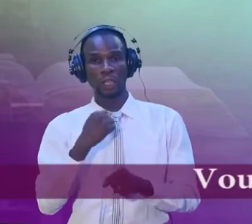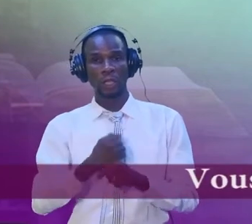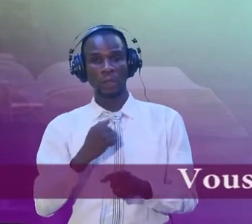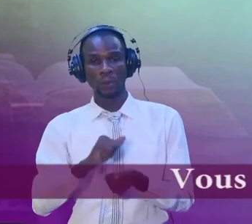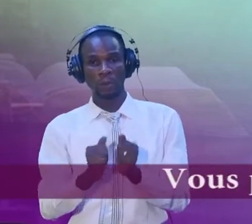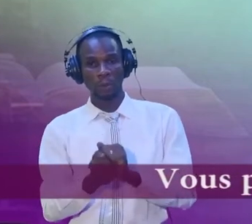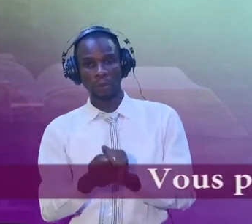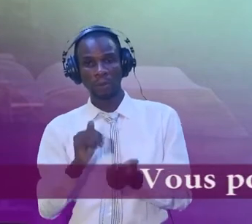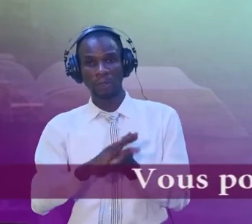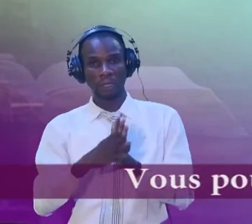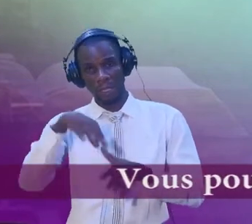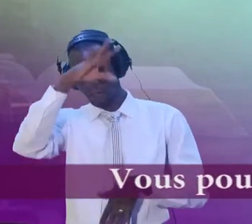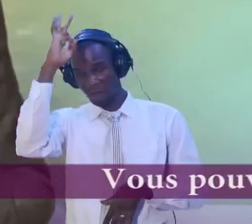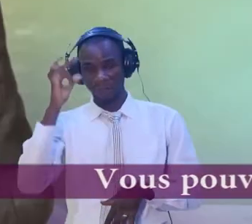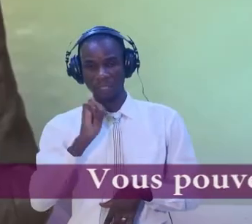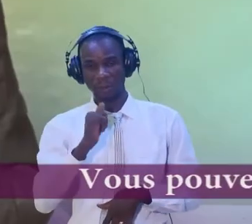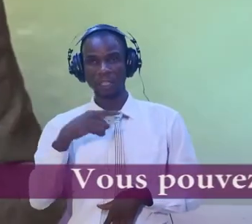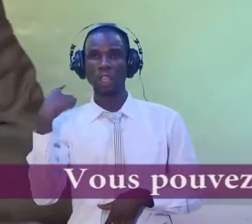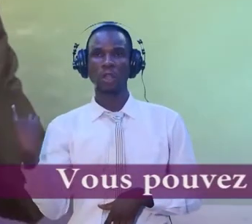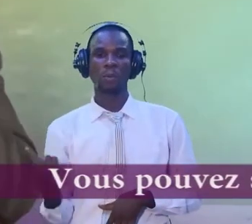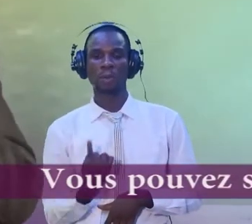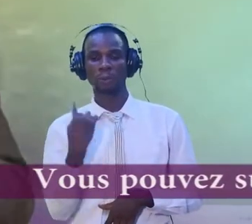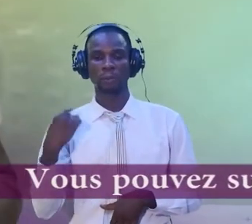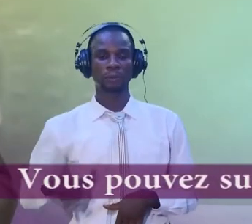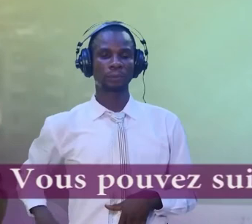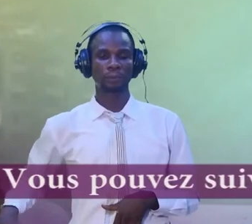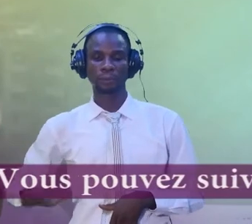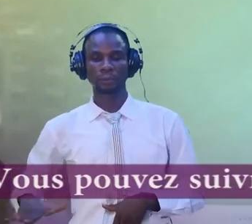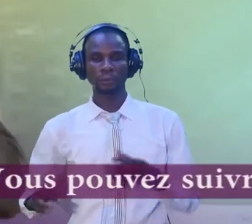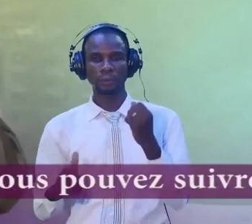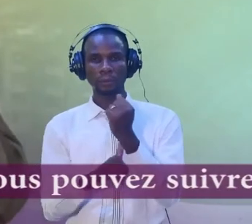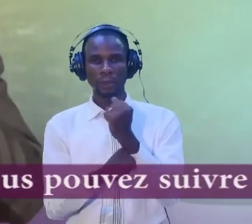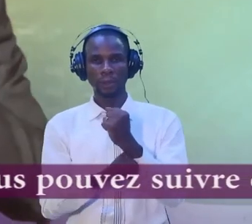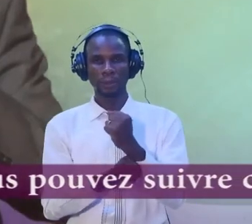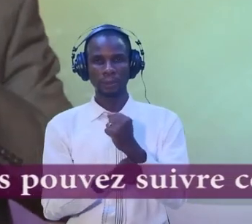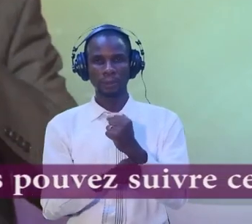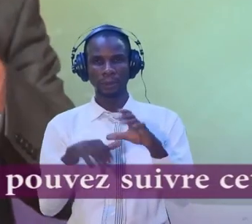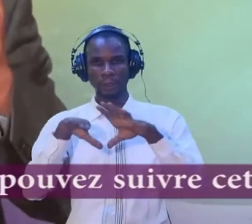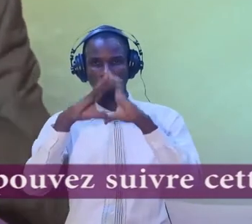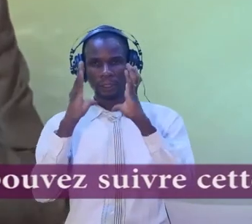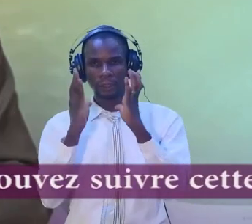fahamu ya wanadamu. Na shida hiyo sio ya Ufaransa tu.